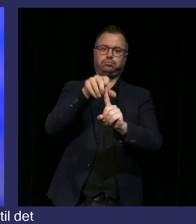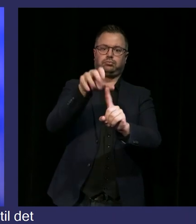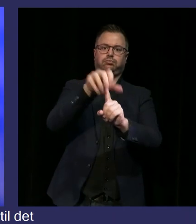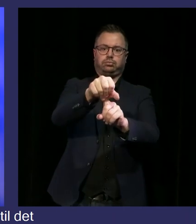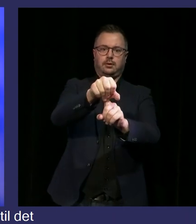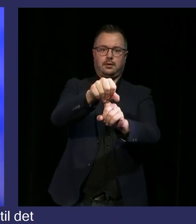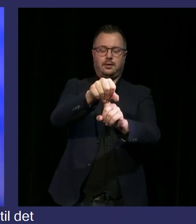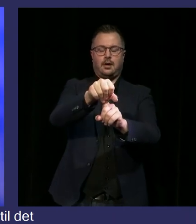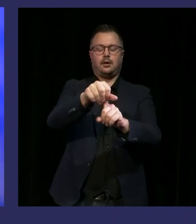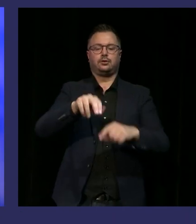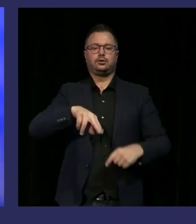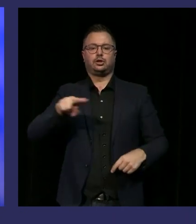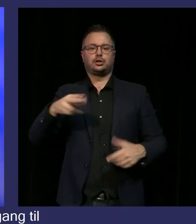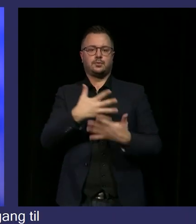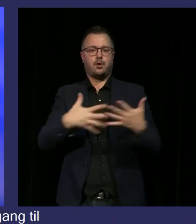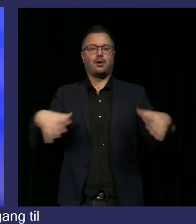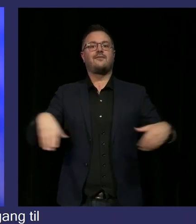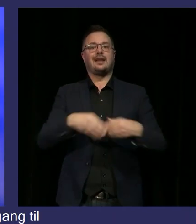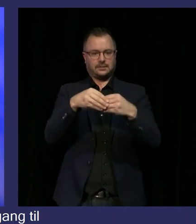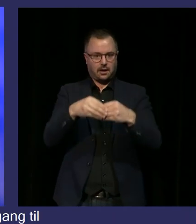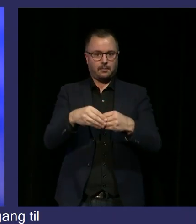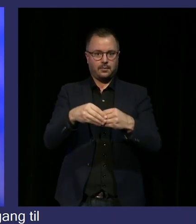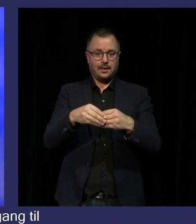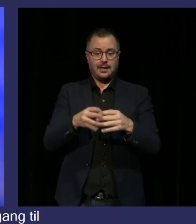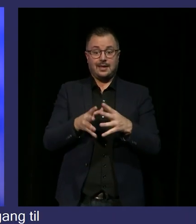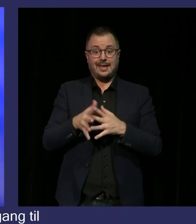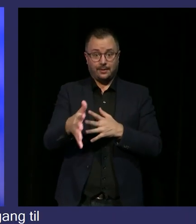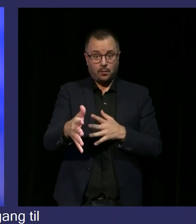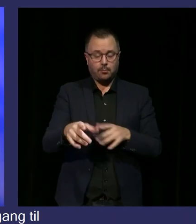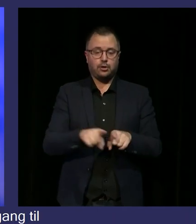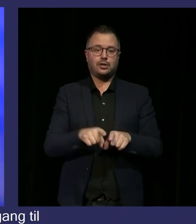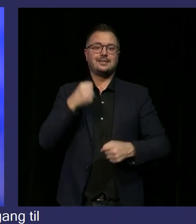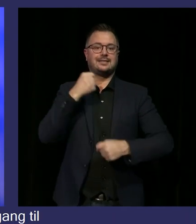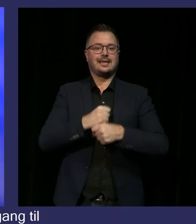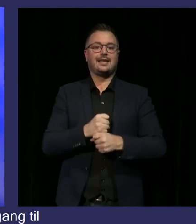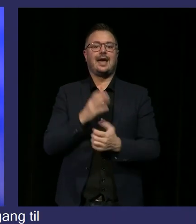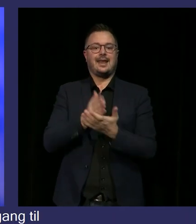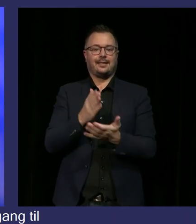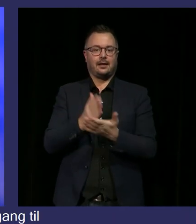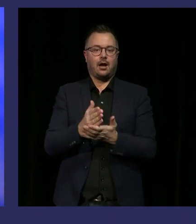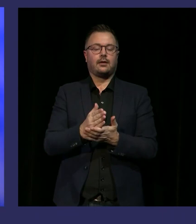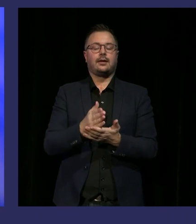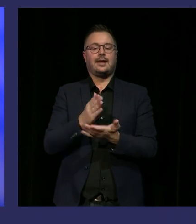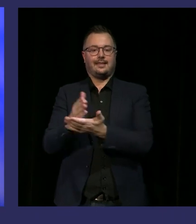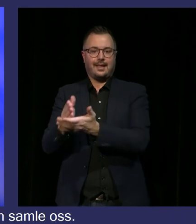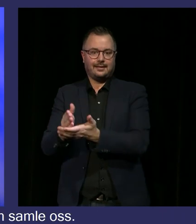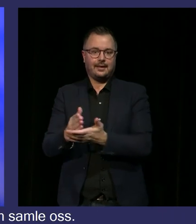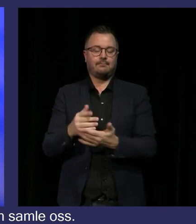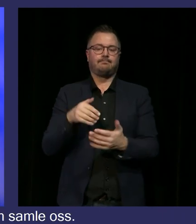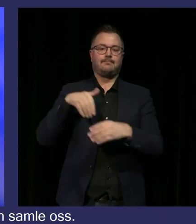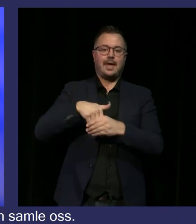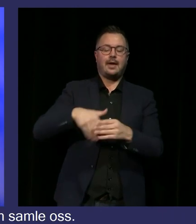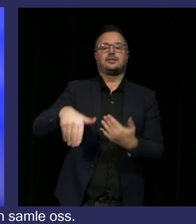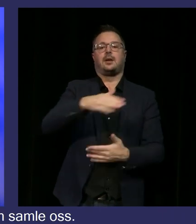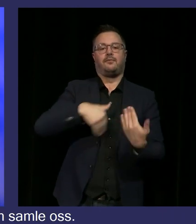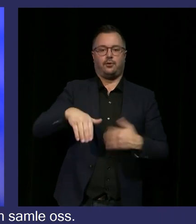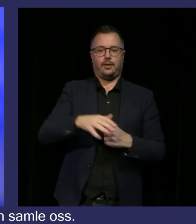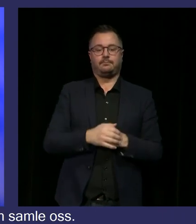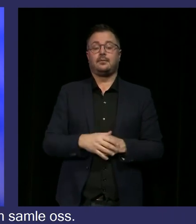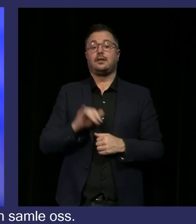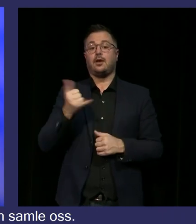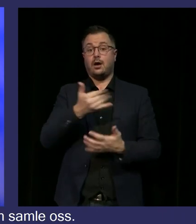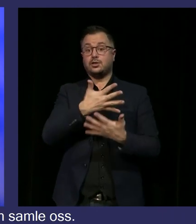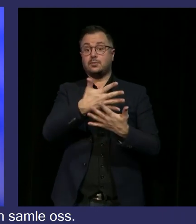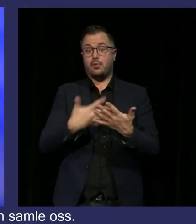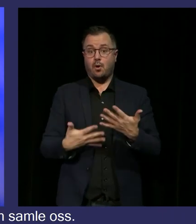norskere språkfellesskapet. Gjennom det sikrer vi også tilgang til rettigheter og samfunnsdeltagelse. Ja, språk